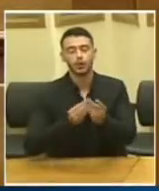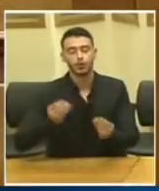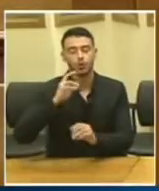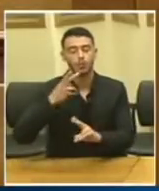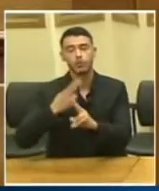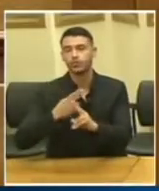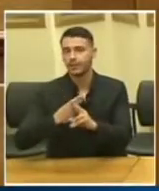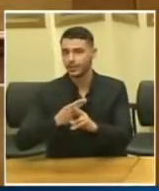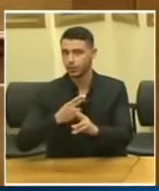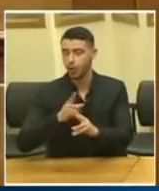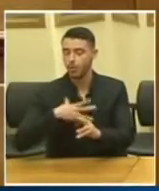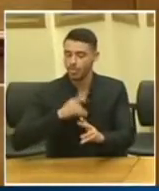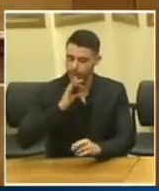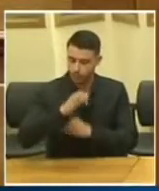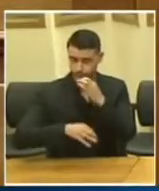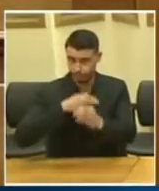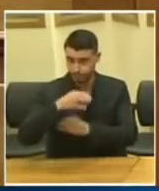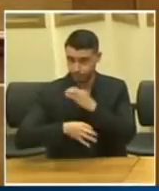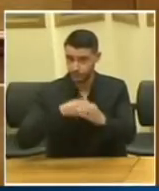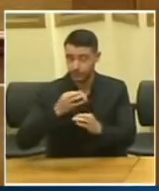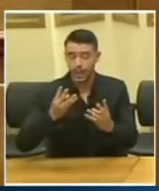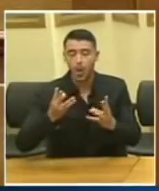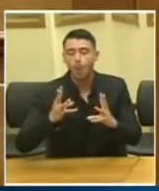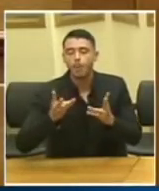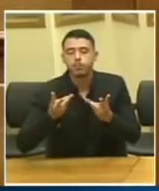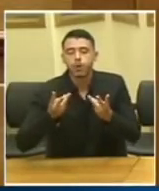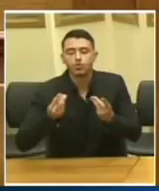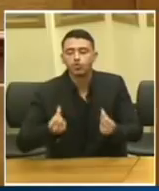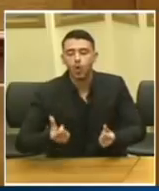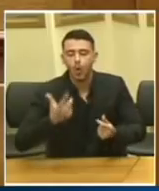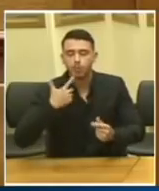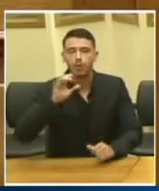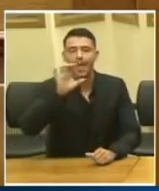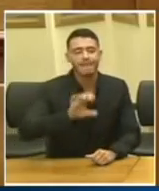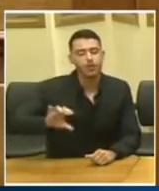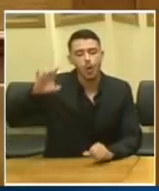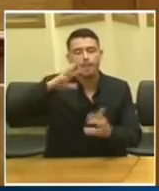για το πώς αναγνώσκει η διεθνής κοινή γνώμη της συμπεριφοράς σας,